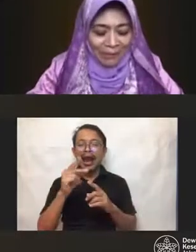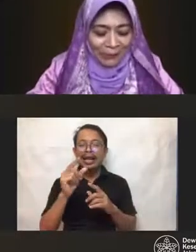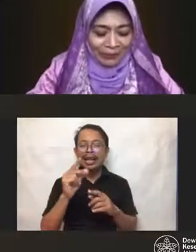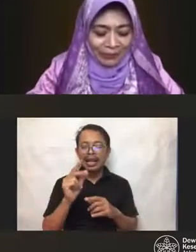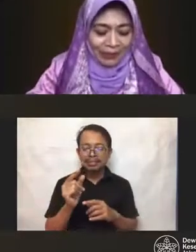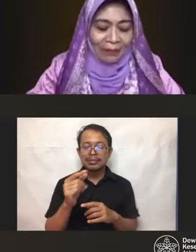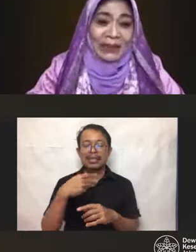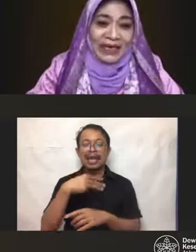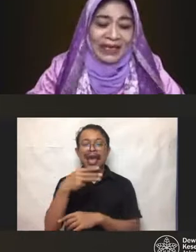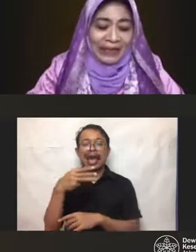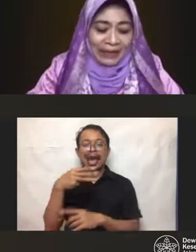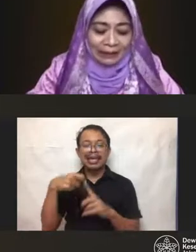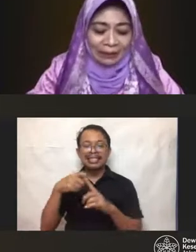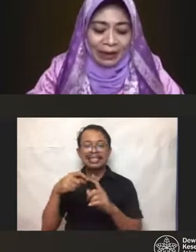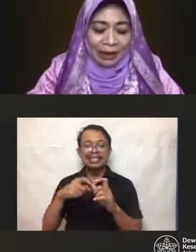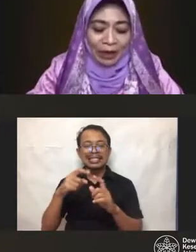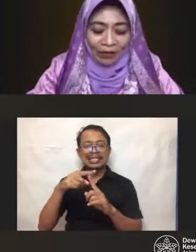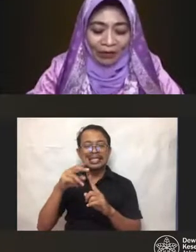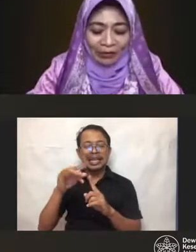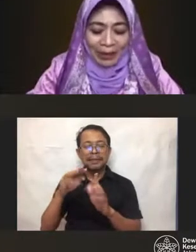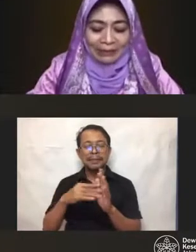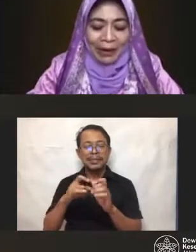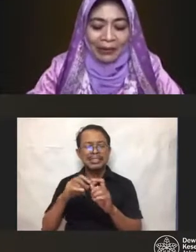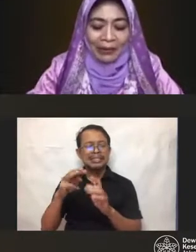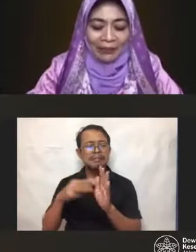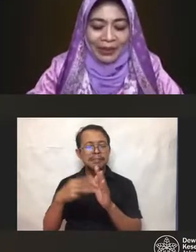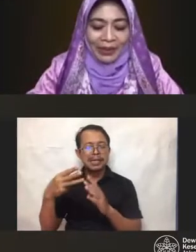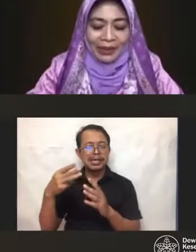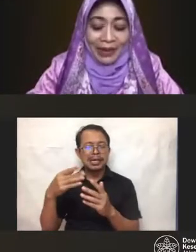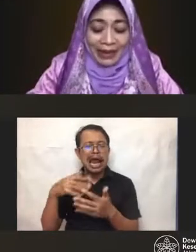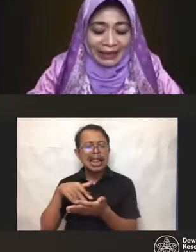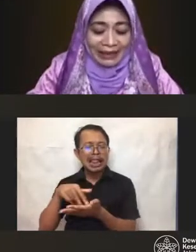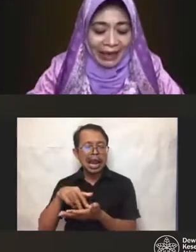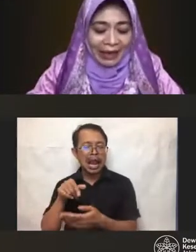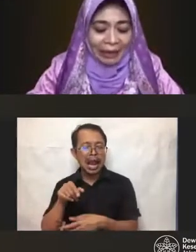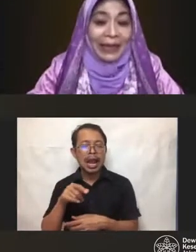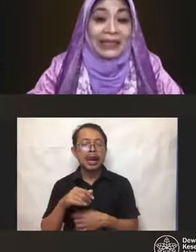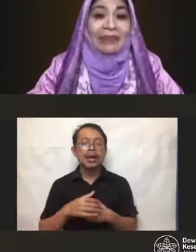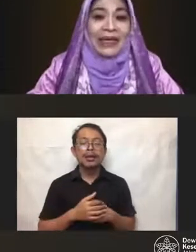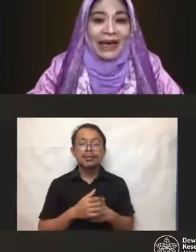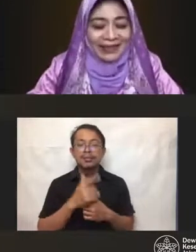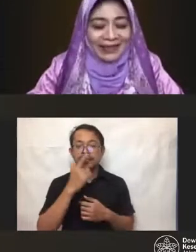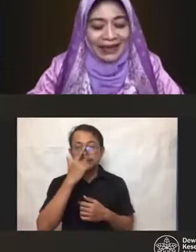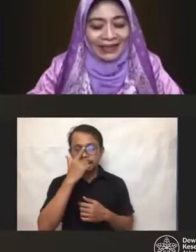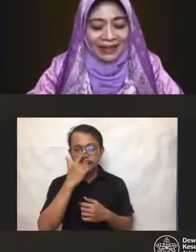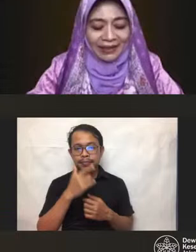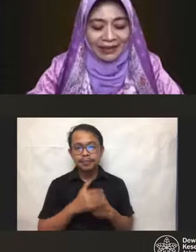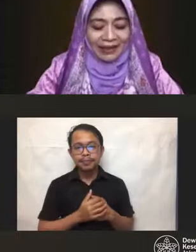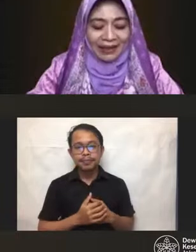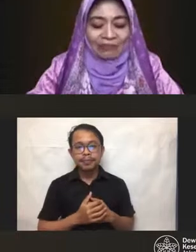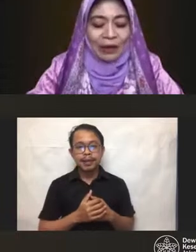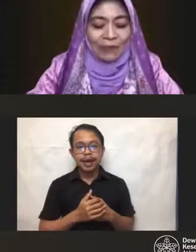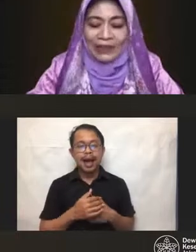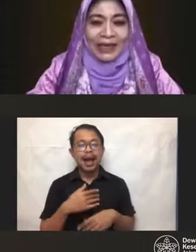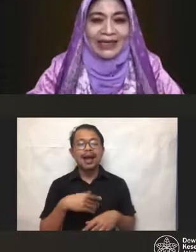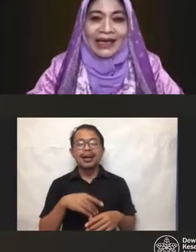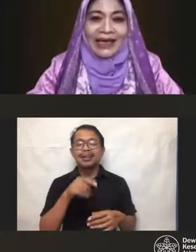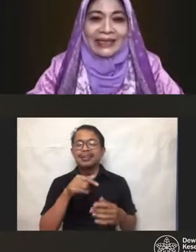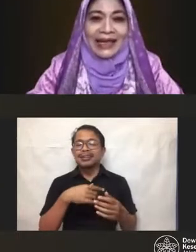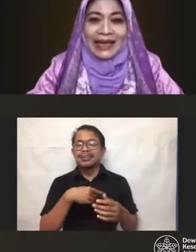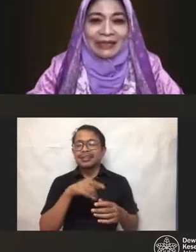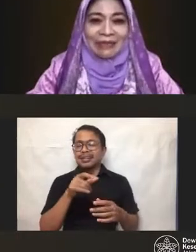agama. Penelitian tersebut juga mengkonfirmasi bahwa narasi keagamaan yang berkeadilan gender belum